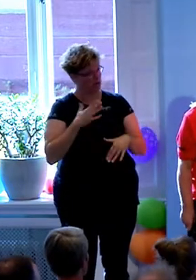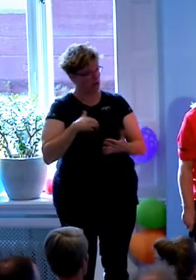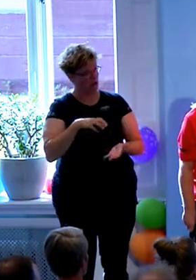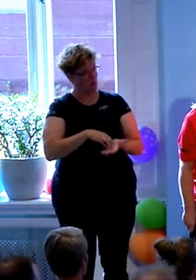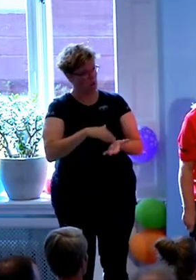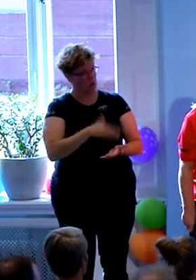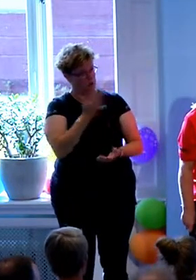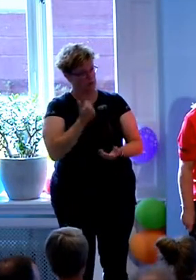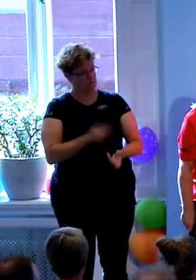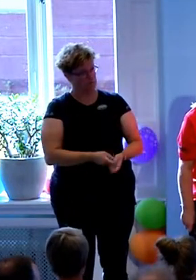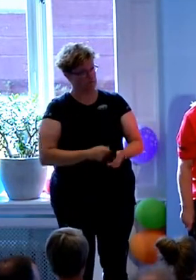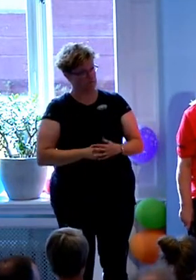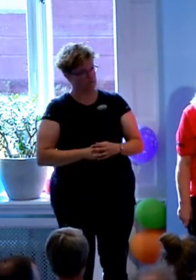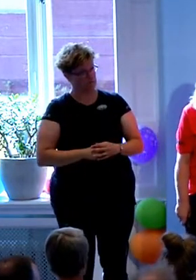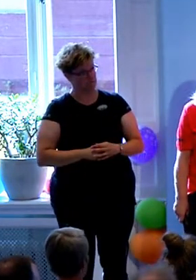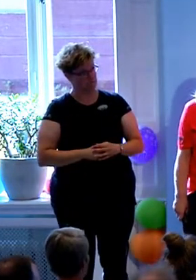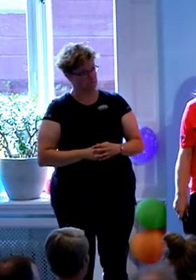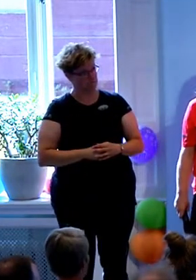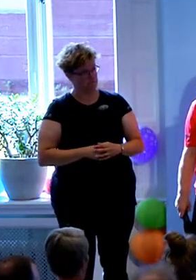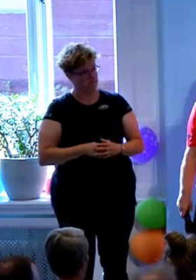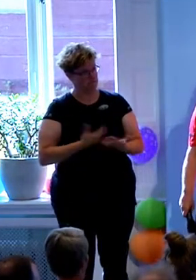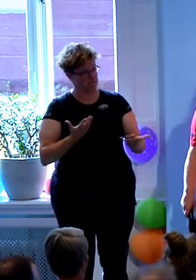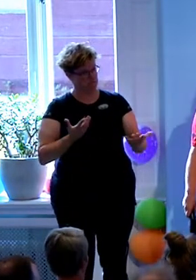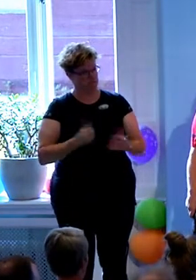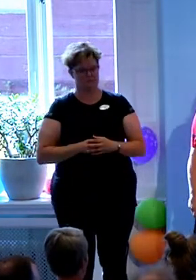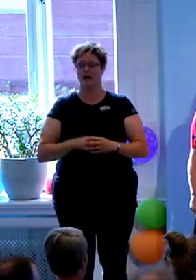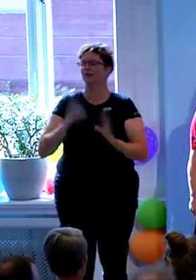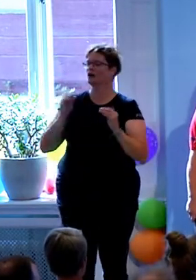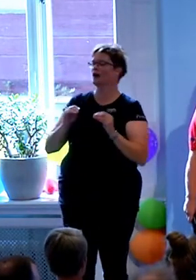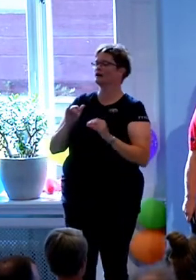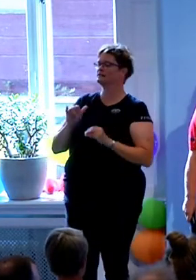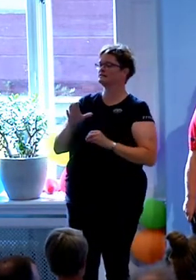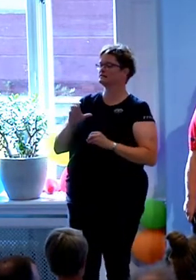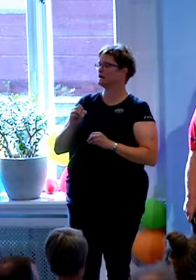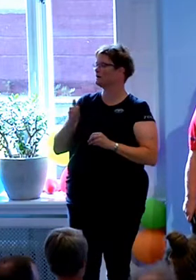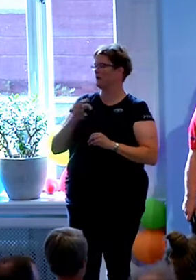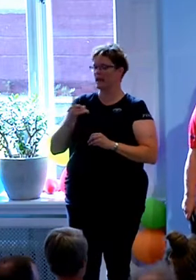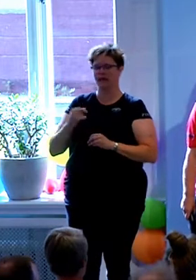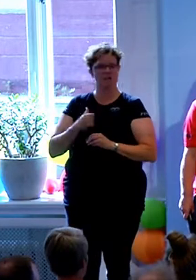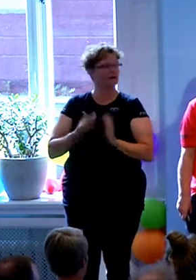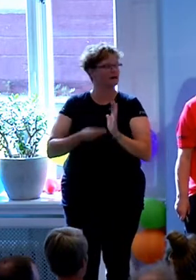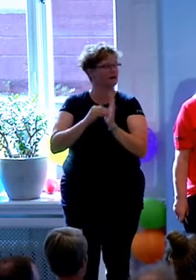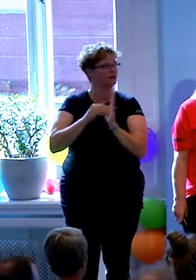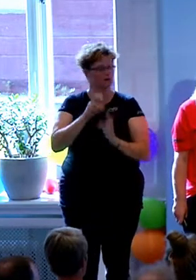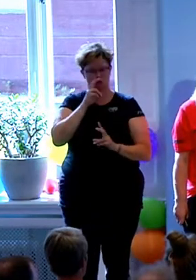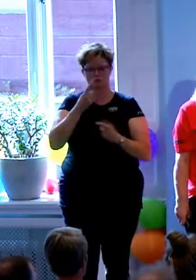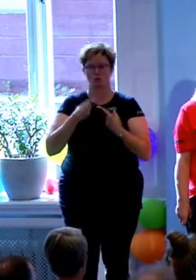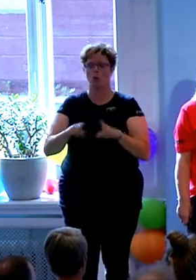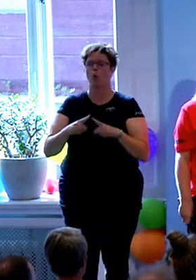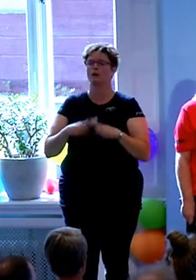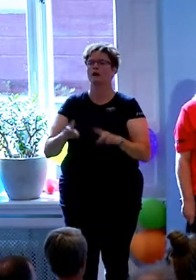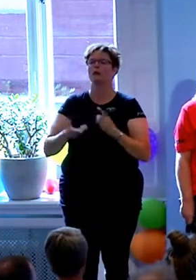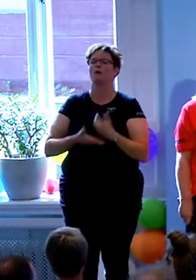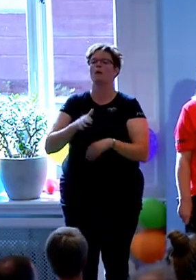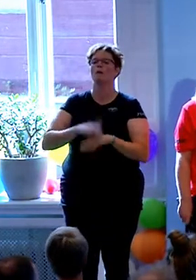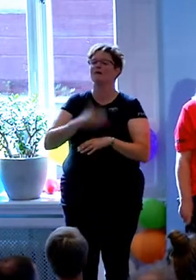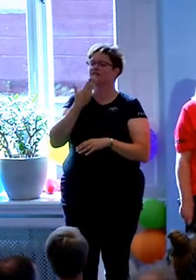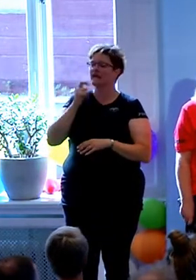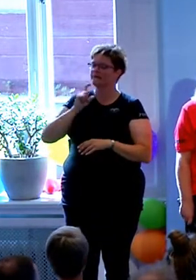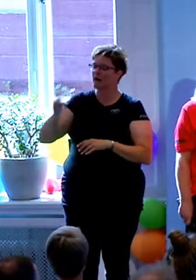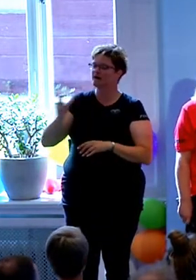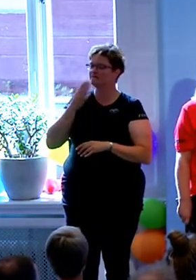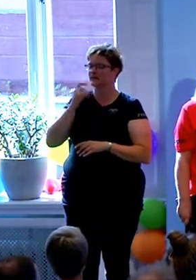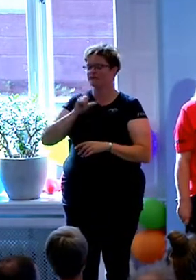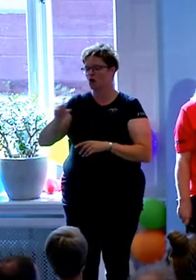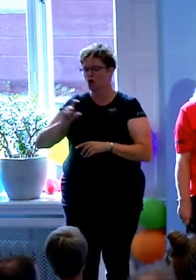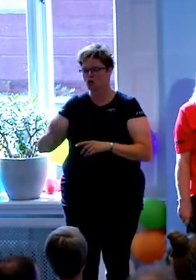nivå. Ja, att det går att lägga, ja, precis. Men Isabel? Nej, men jag ska bara lägga till att det ser väldigt olika ut beroende på vilken bransch och vilka företag det är.